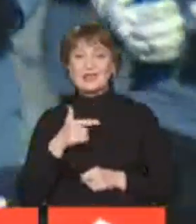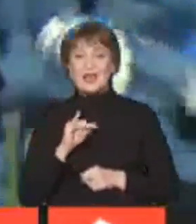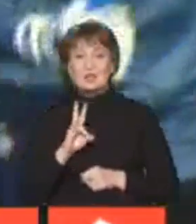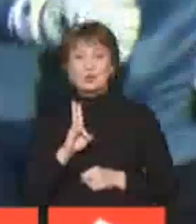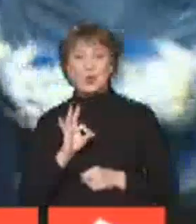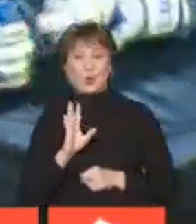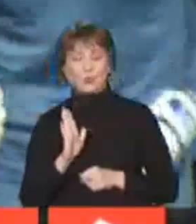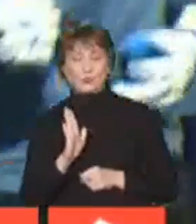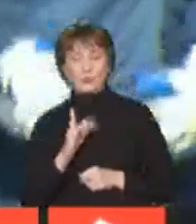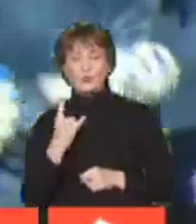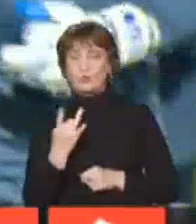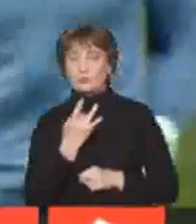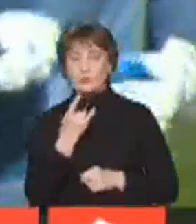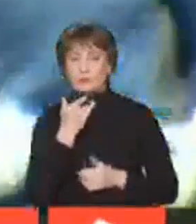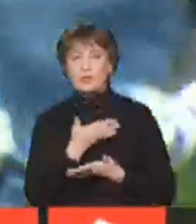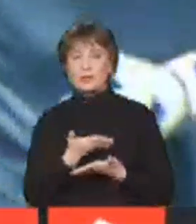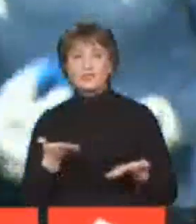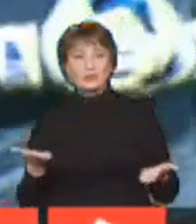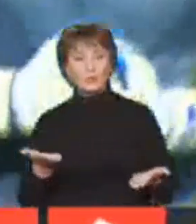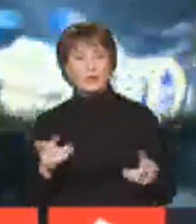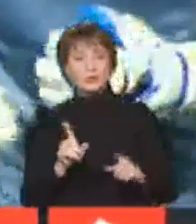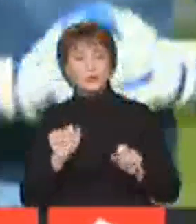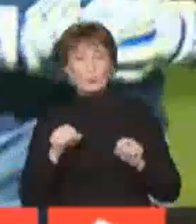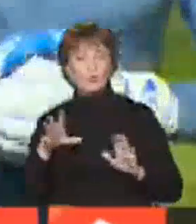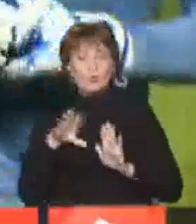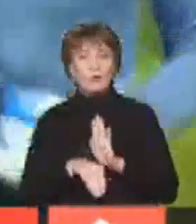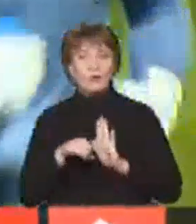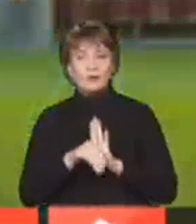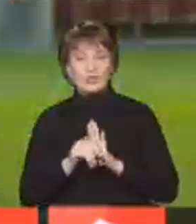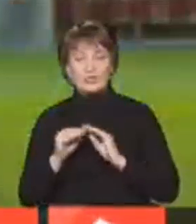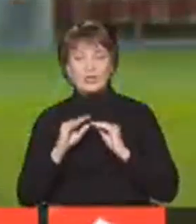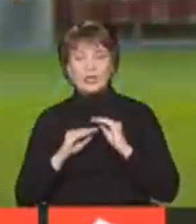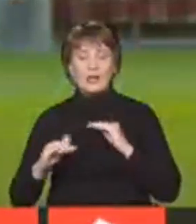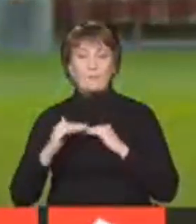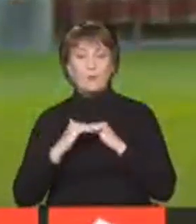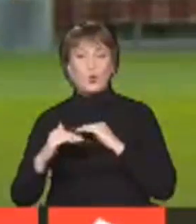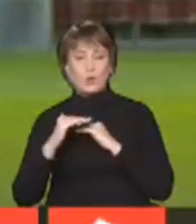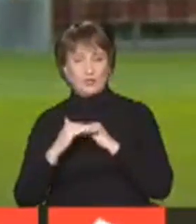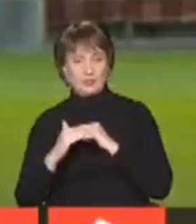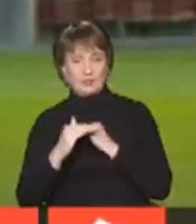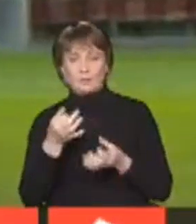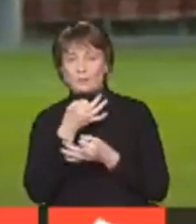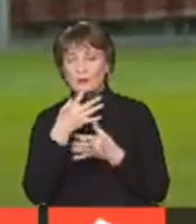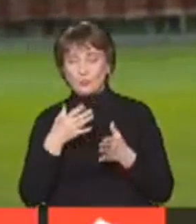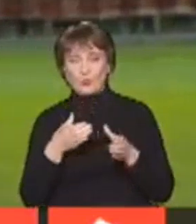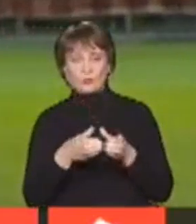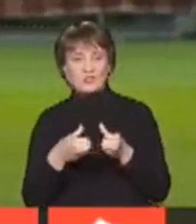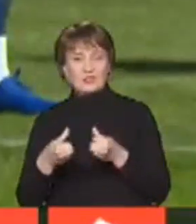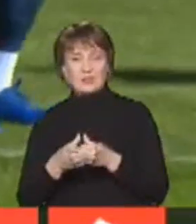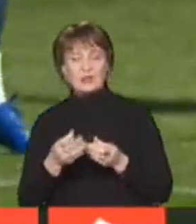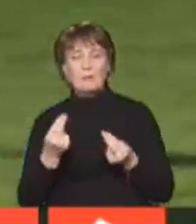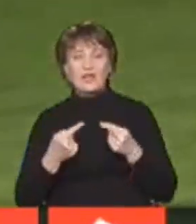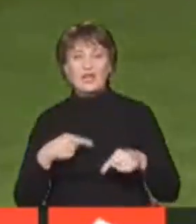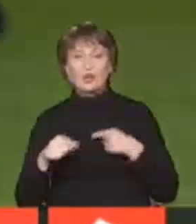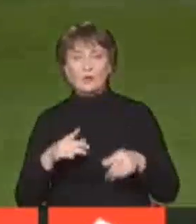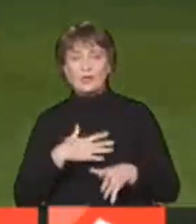сезоні «Динамо» неодноразово демонструвала, що може втілювати на полі тренерський задум будь-яким складом. Ігрова дисципліна стане ключовим чинником